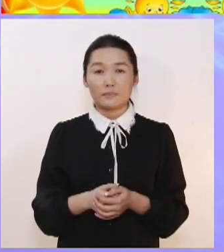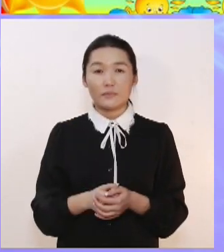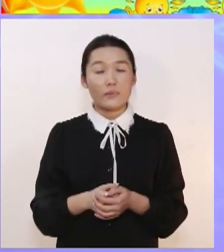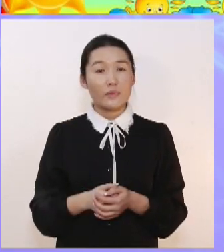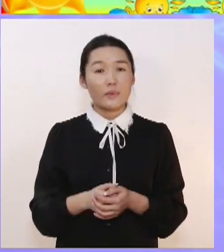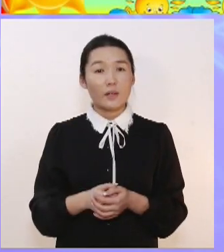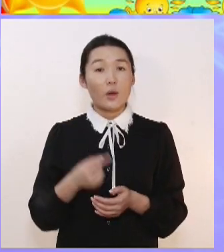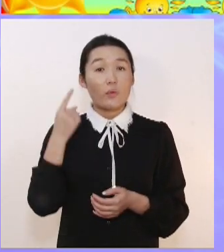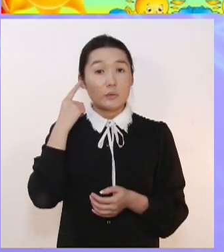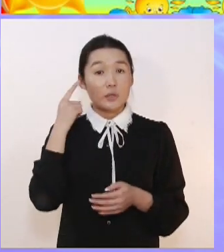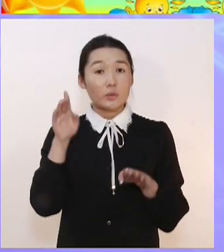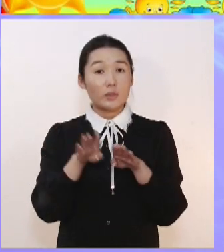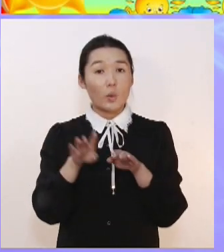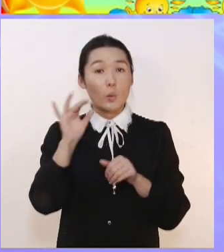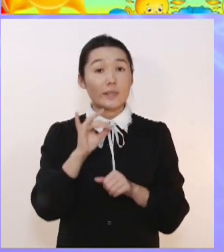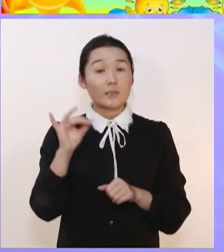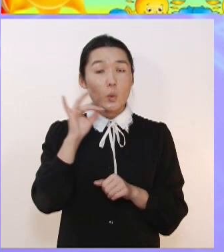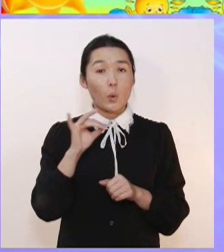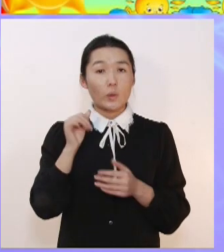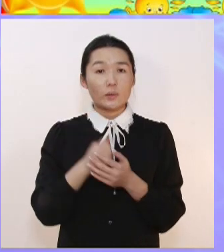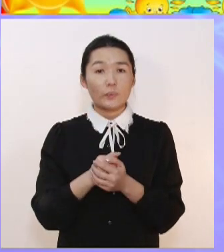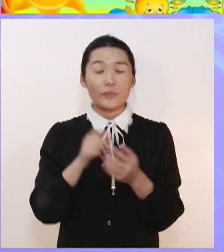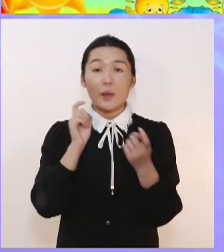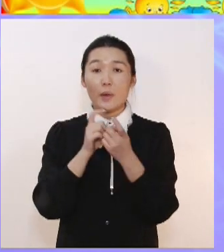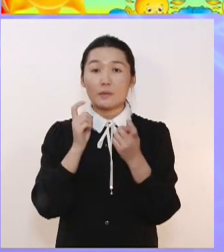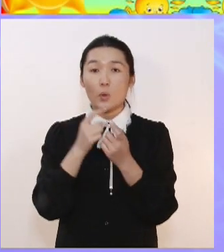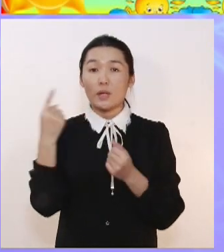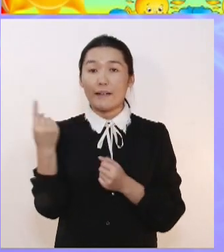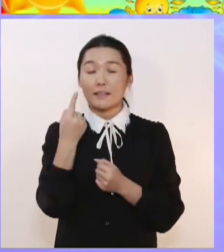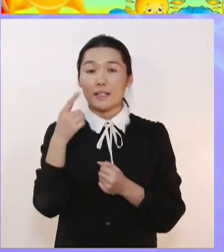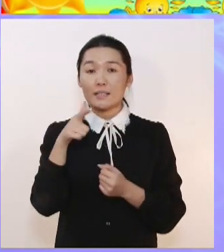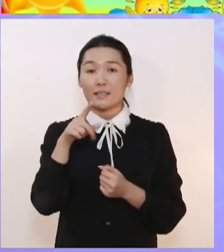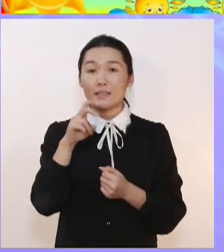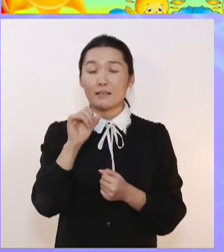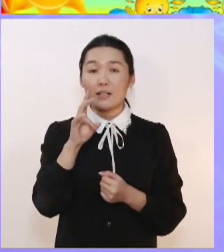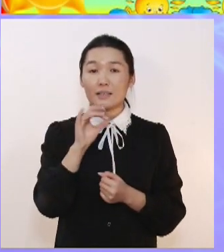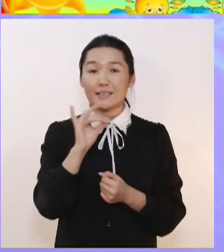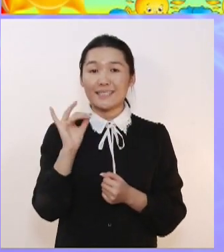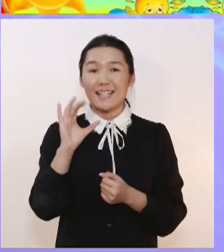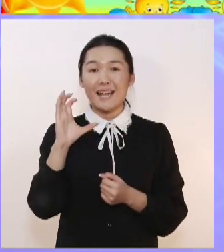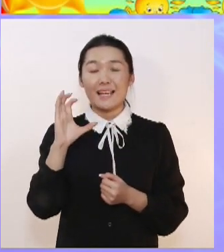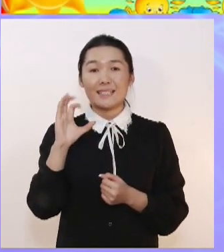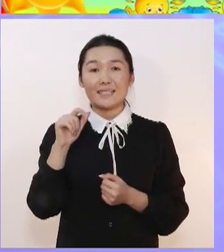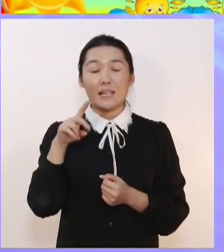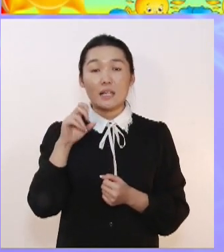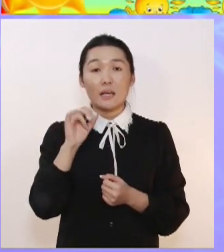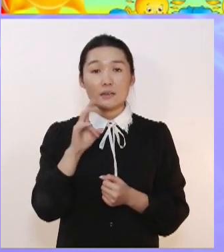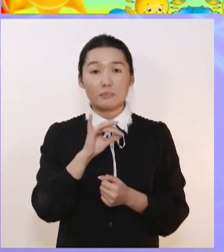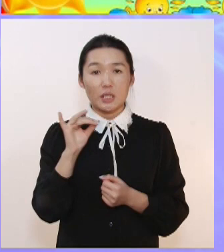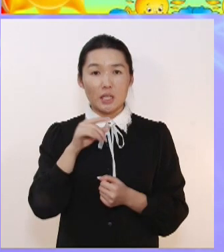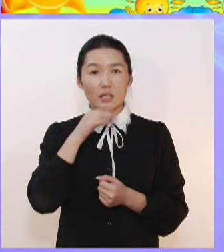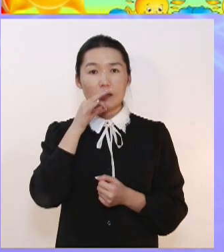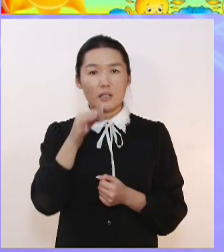Вот послушайте такую историю. Поспорили однажды гласные с согласными и